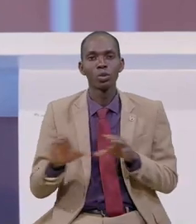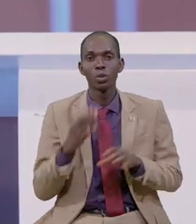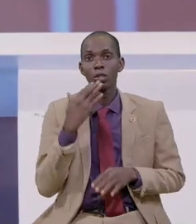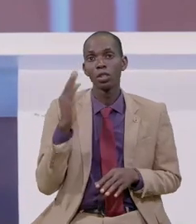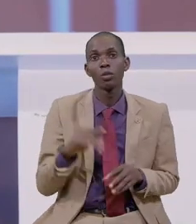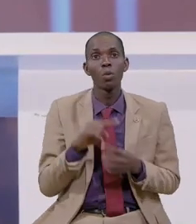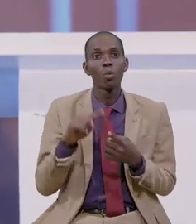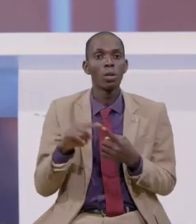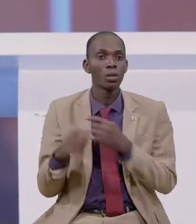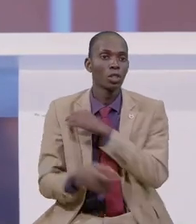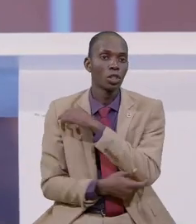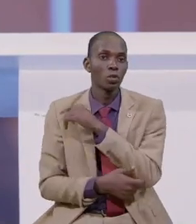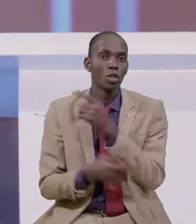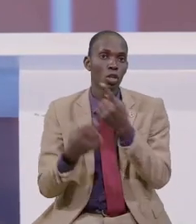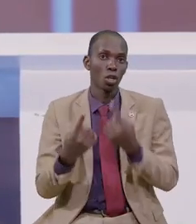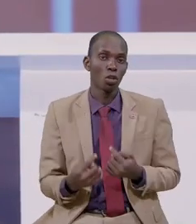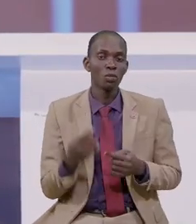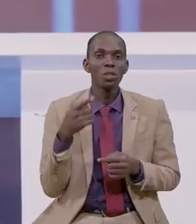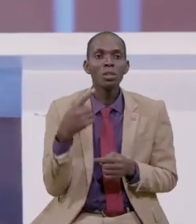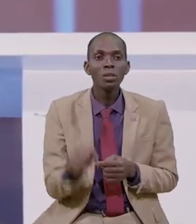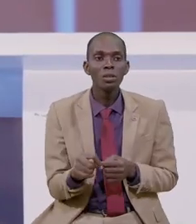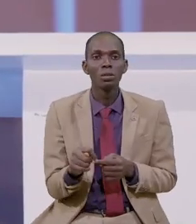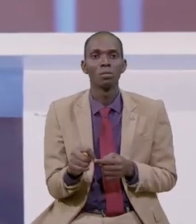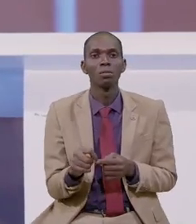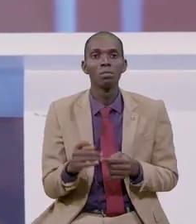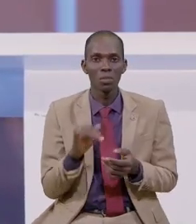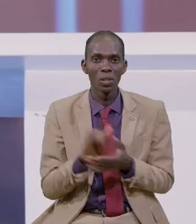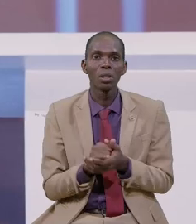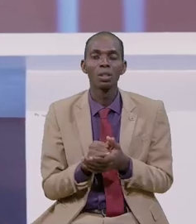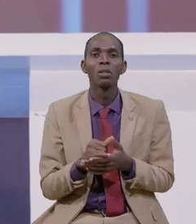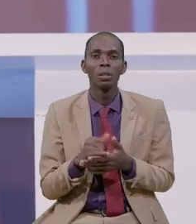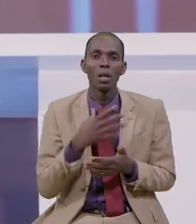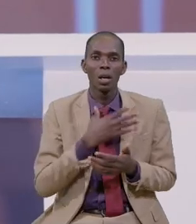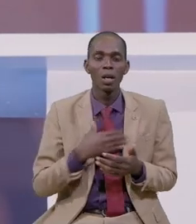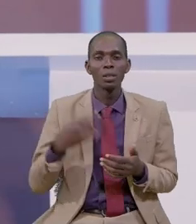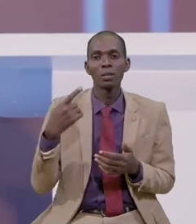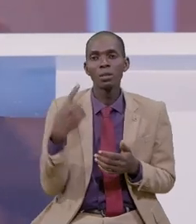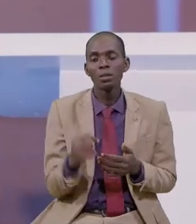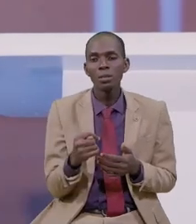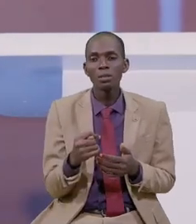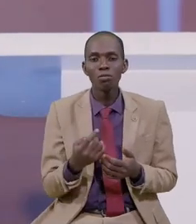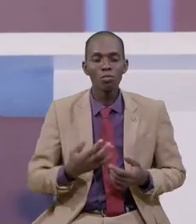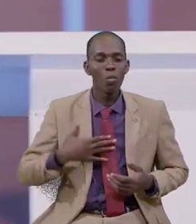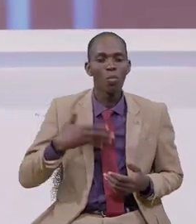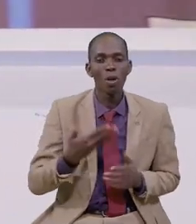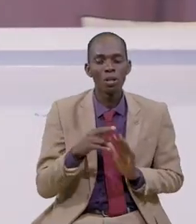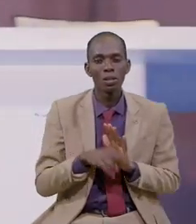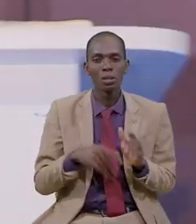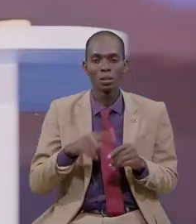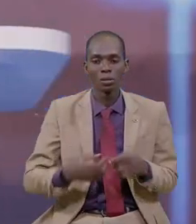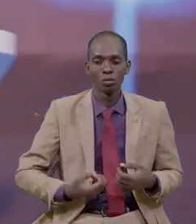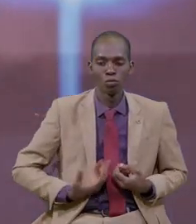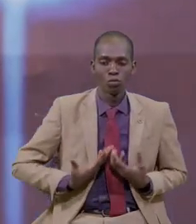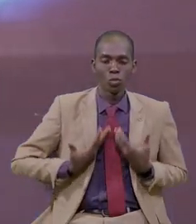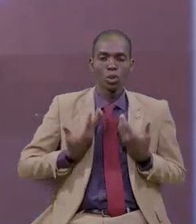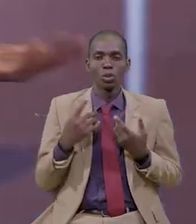les tentations surviennent, la tendance, la propension et la dépravation de l'intérieur